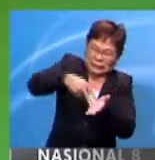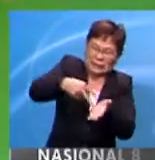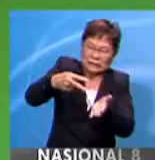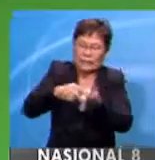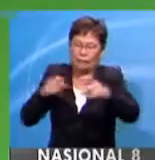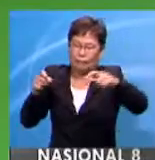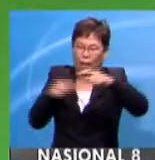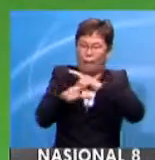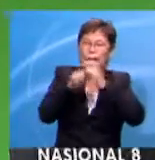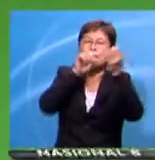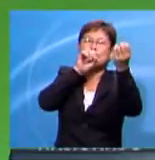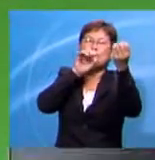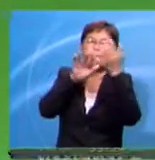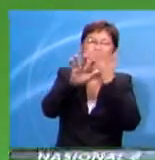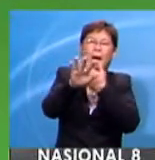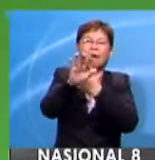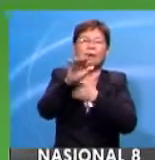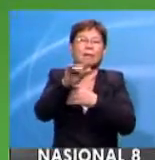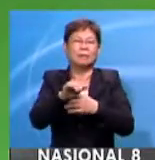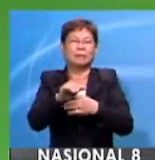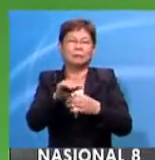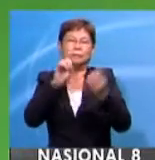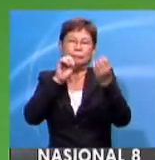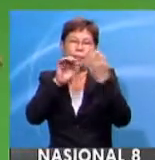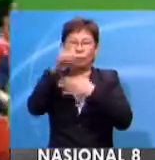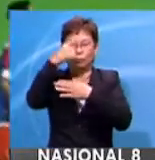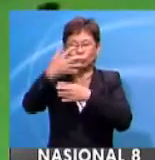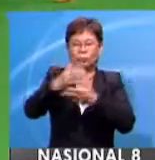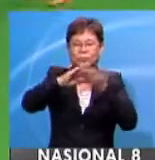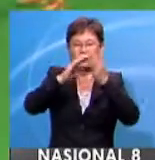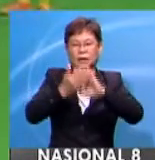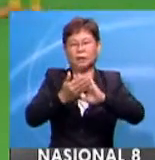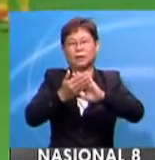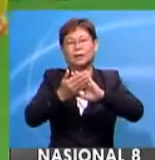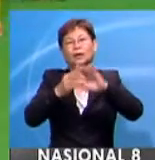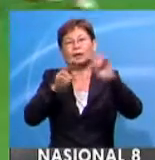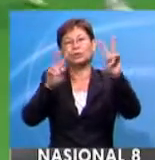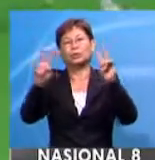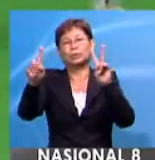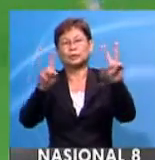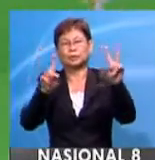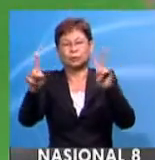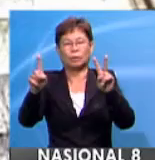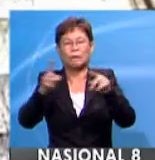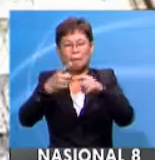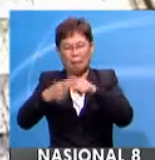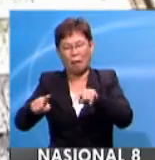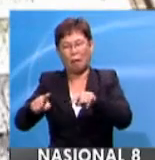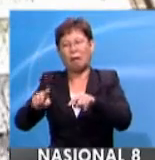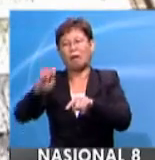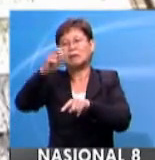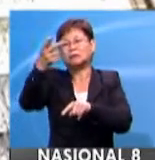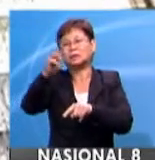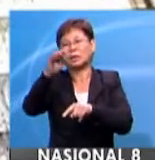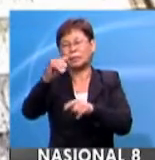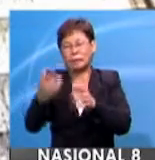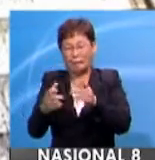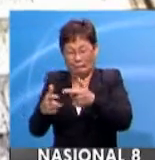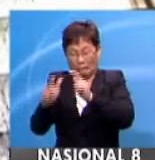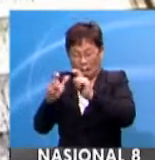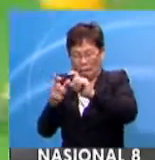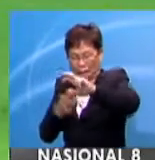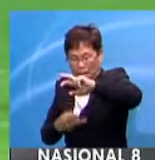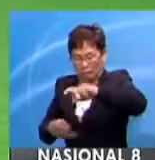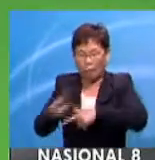balas Adik Muhammad Haikal Pangeran Saidi untuk menjadikan kedudukan 21 namun syahmi pantas kembali menjarahkan